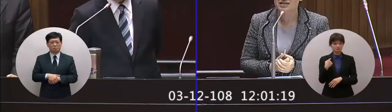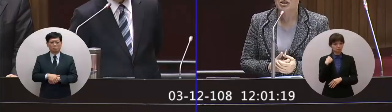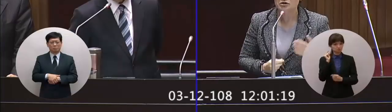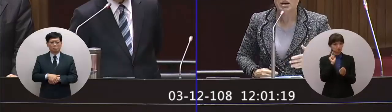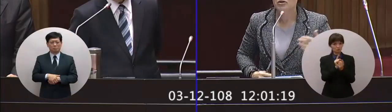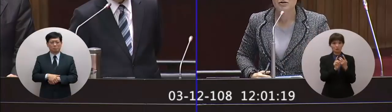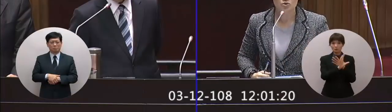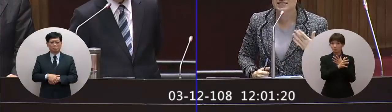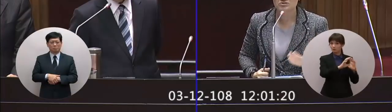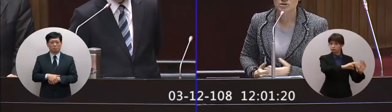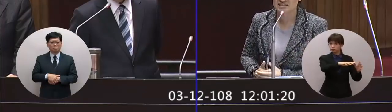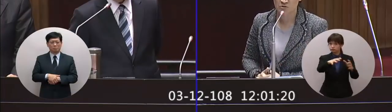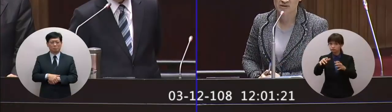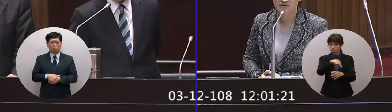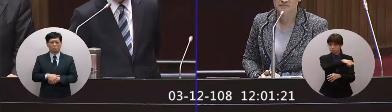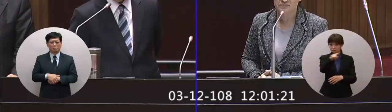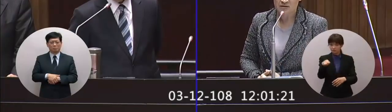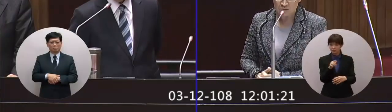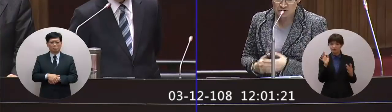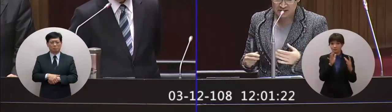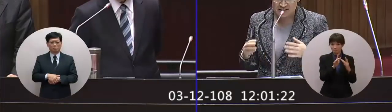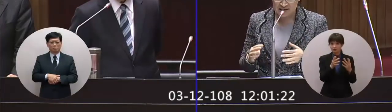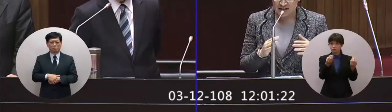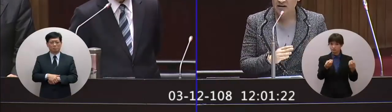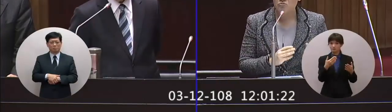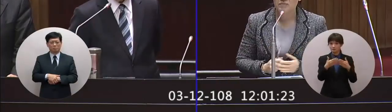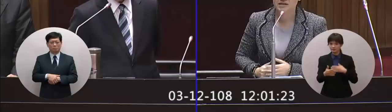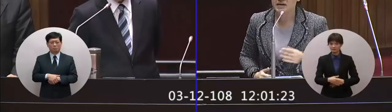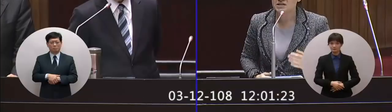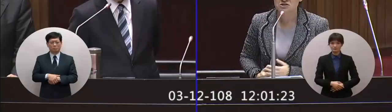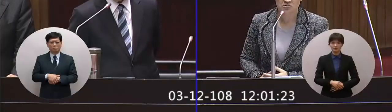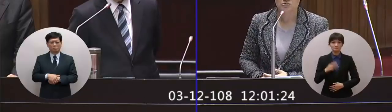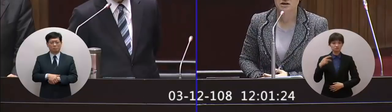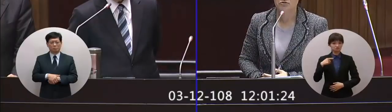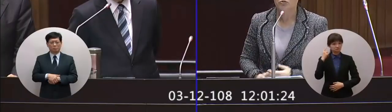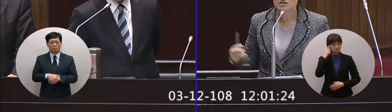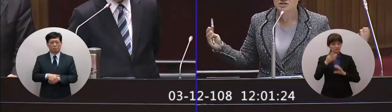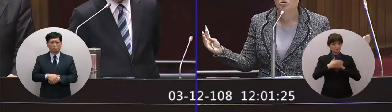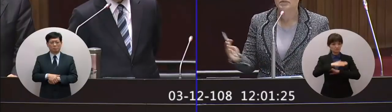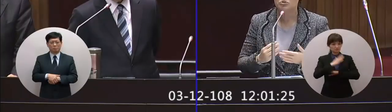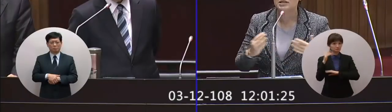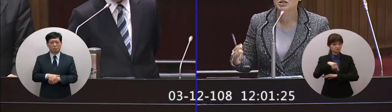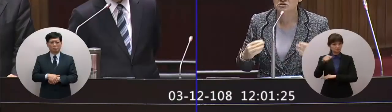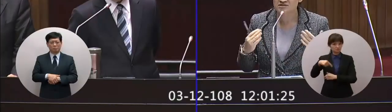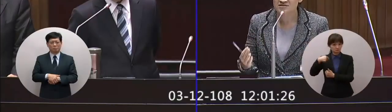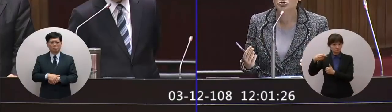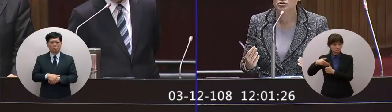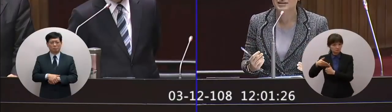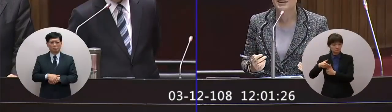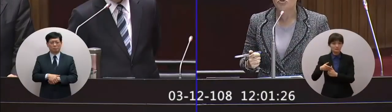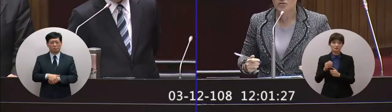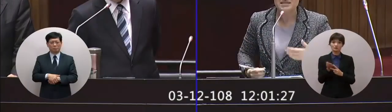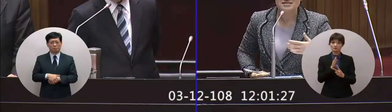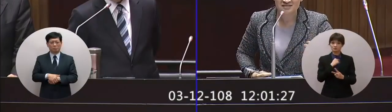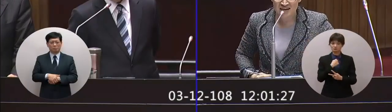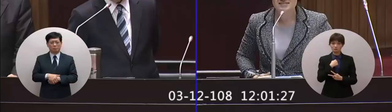认知是没有跟国际做接轨的。那我觉得这个也跟我们的媒体试读教育，或者是我们所接受的资